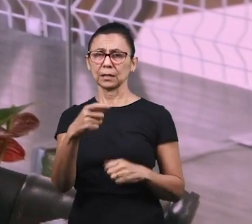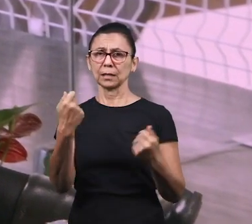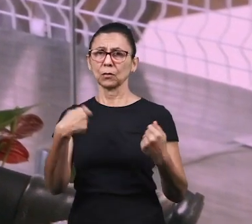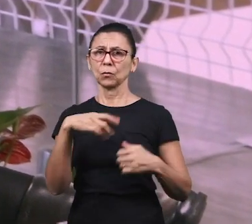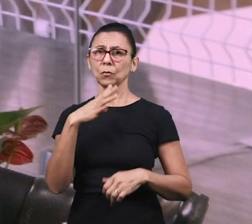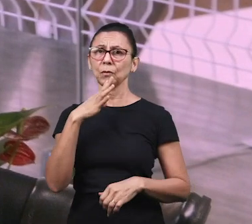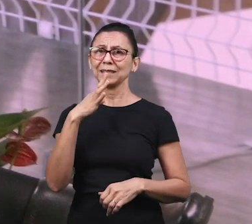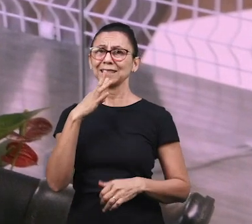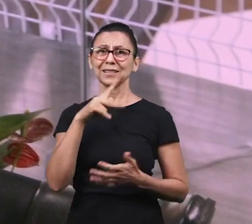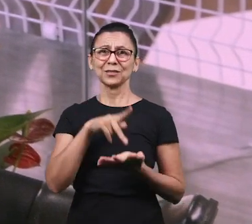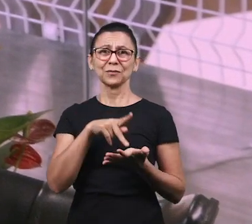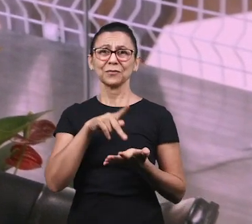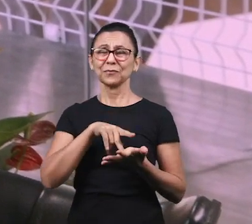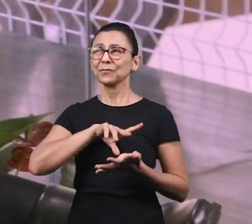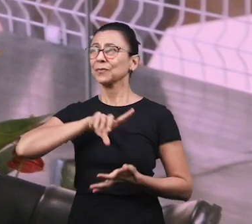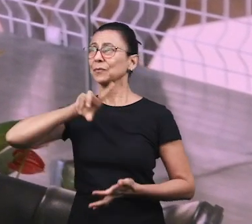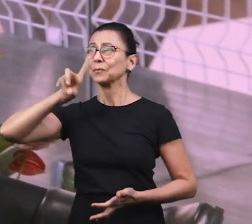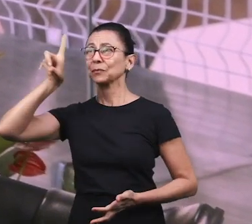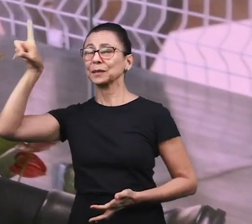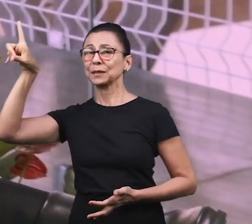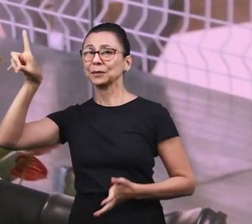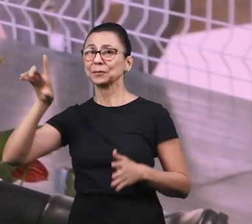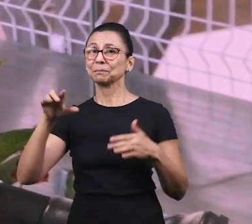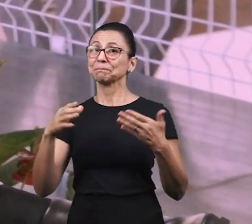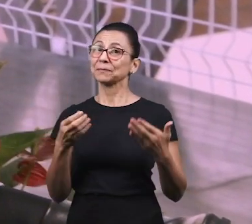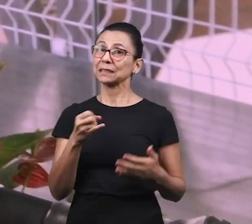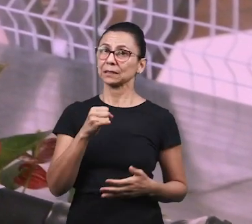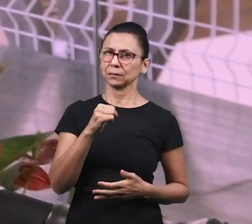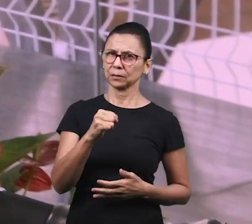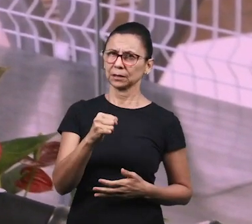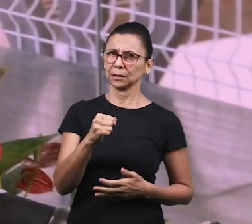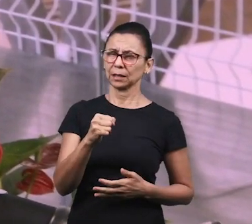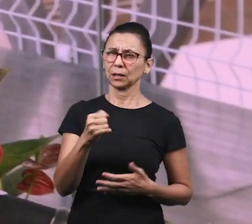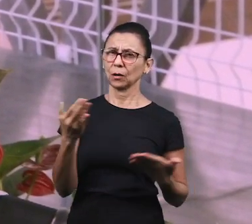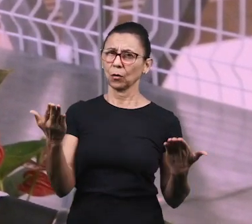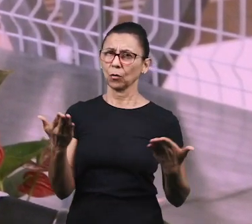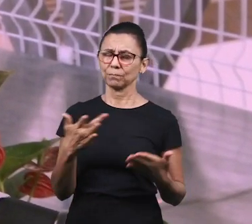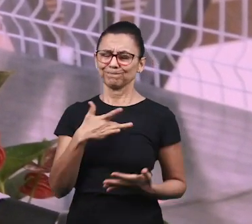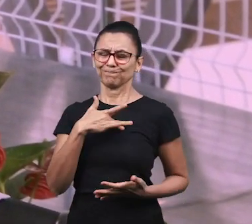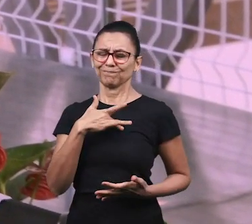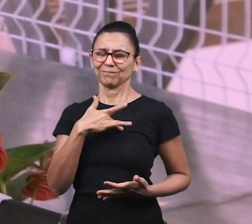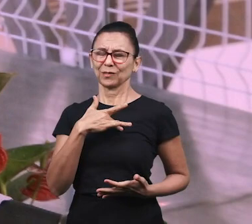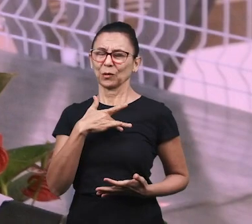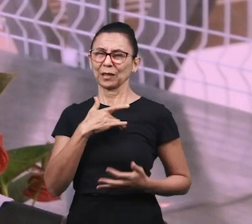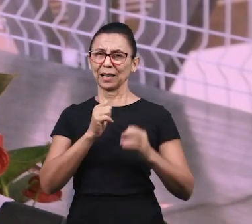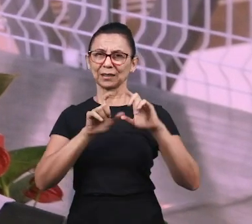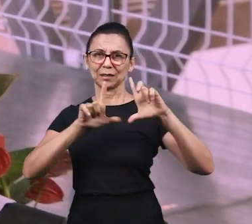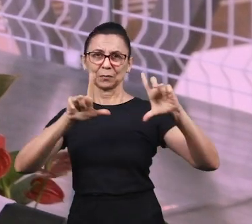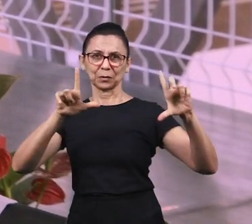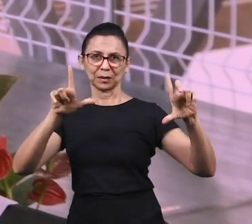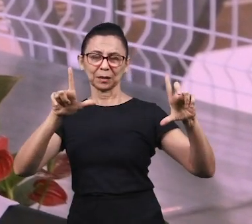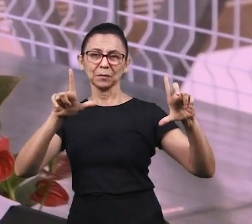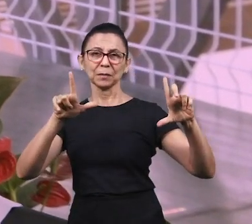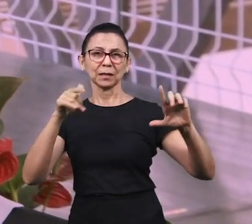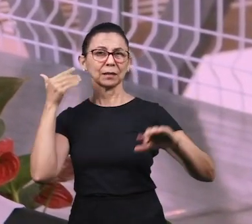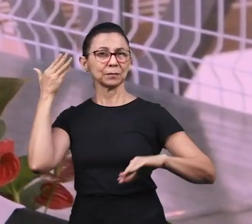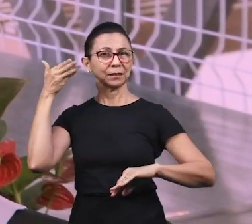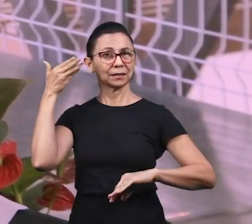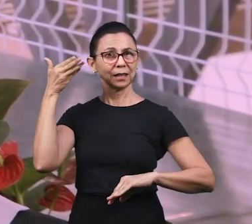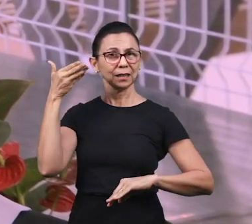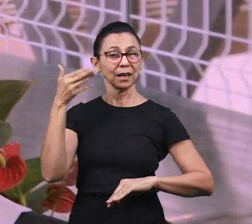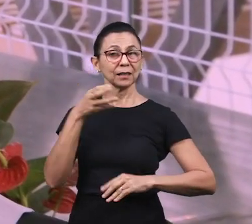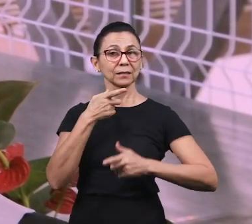connaître véritablement à Dieu. Donc, si vous êtes touché par le message transmis à travers cette programmation et